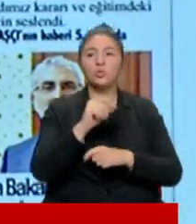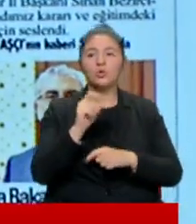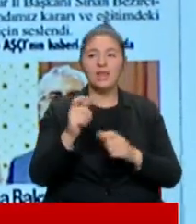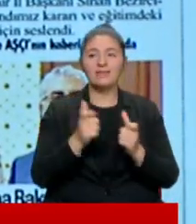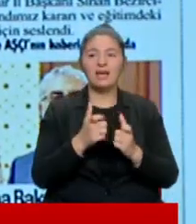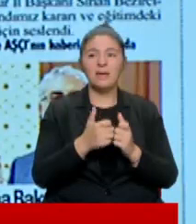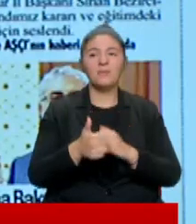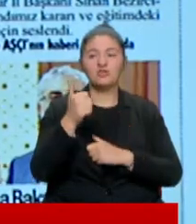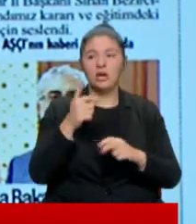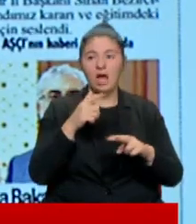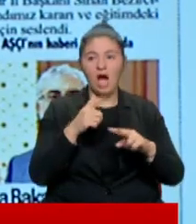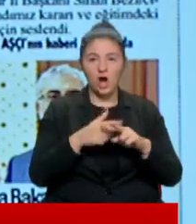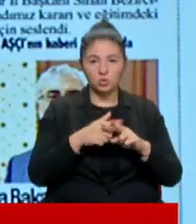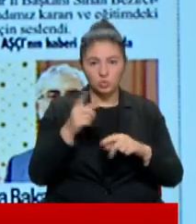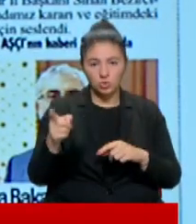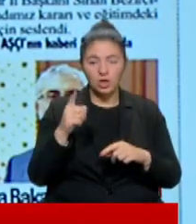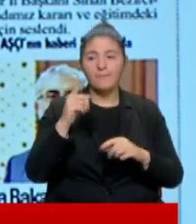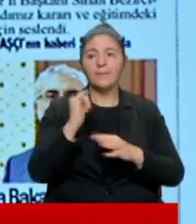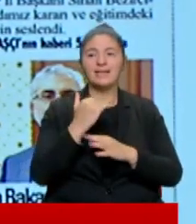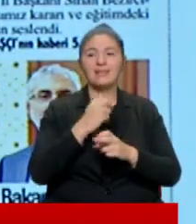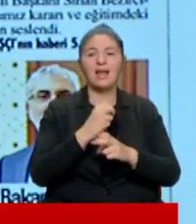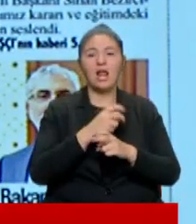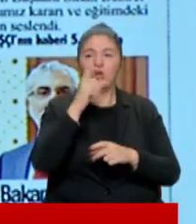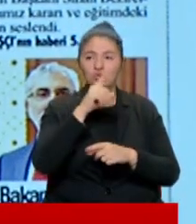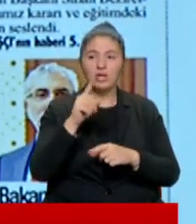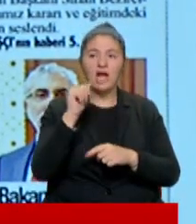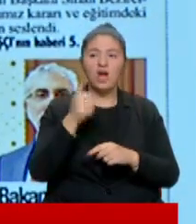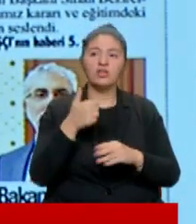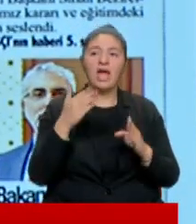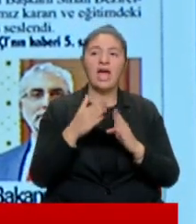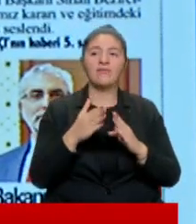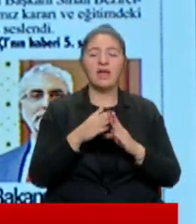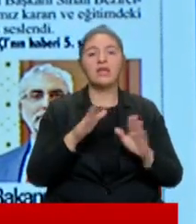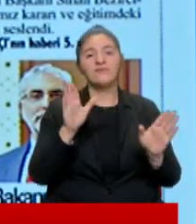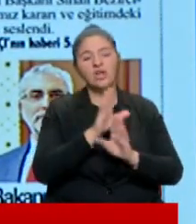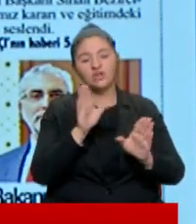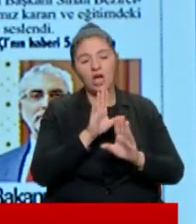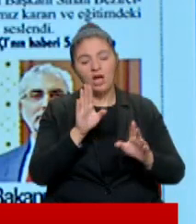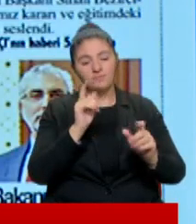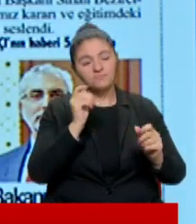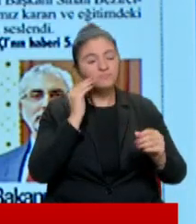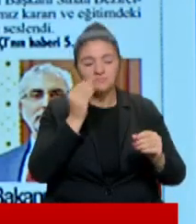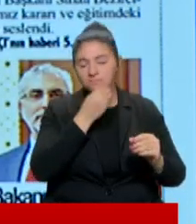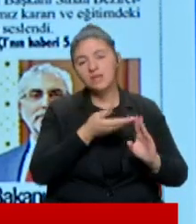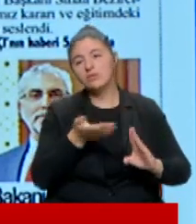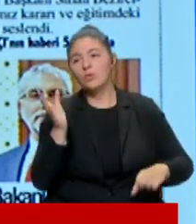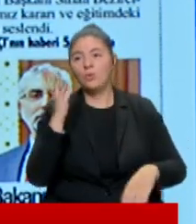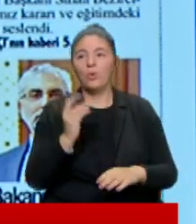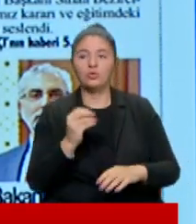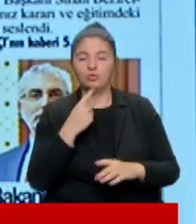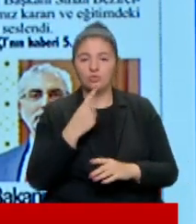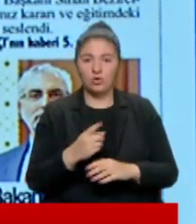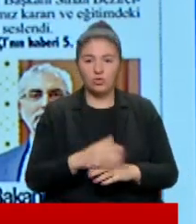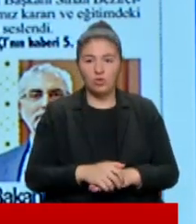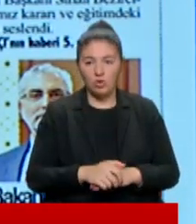kuryeler Derneği Başkanı Akgül meslekteki riskler dolayısıyla her gün evden vedalaşarak ayrıldıklarını